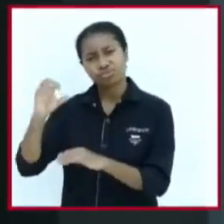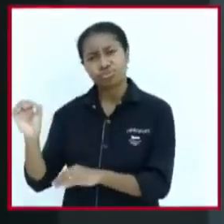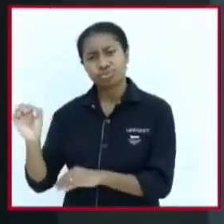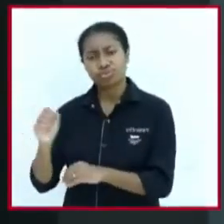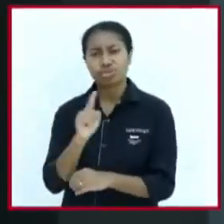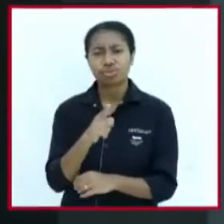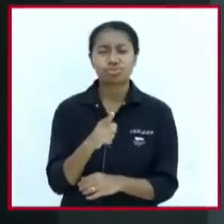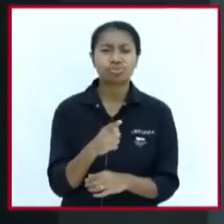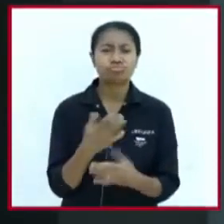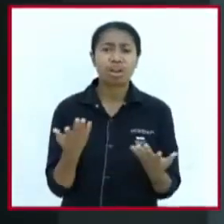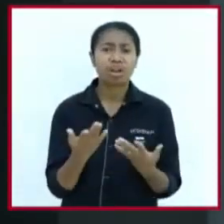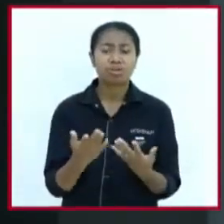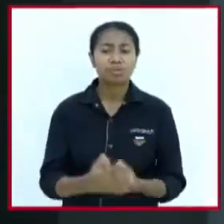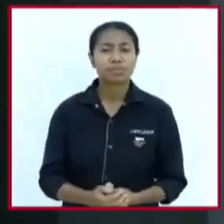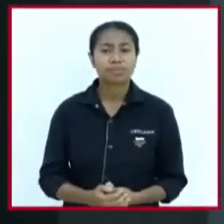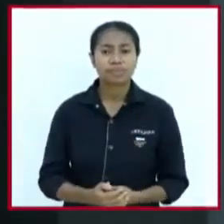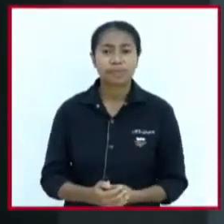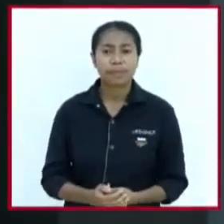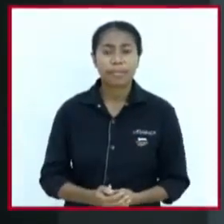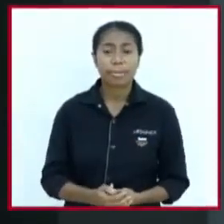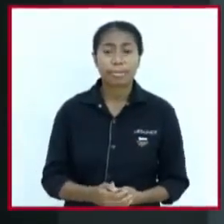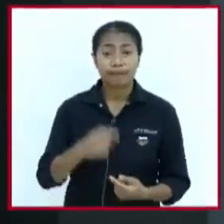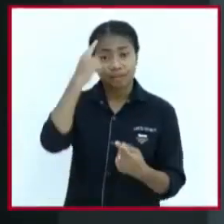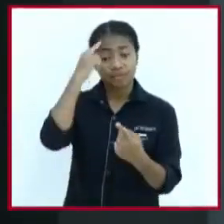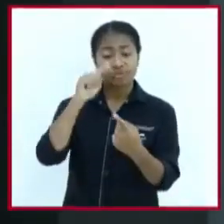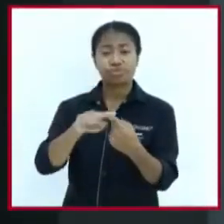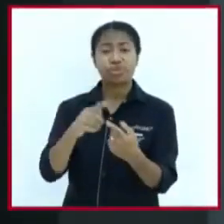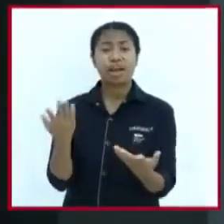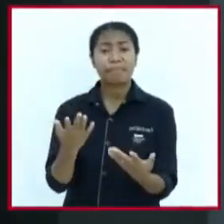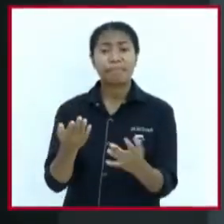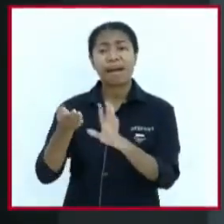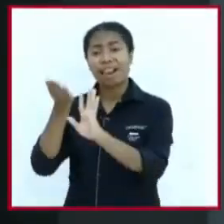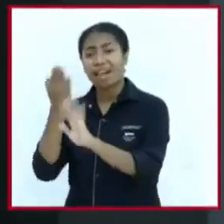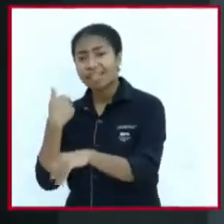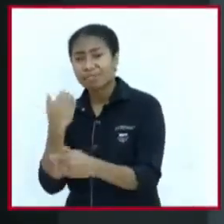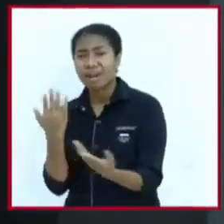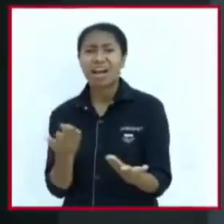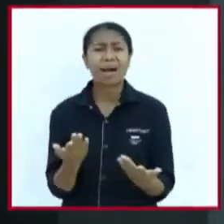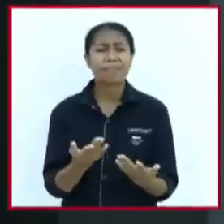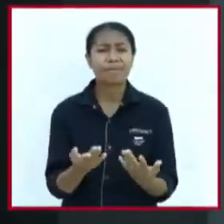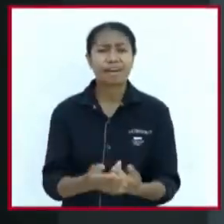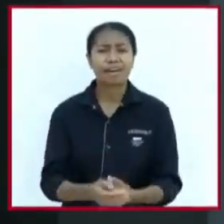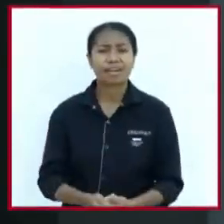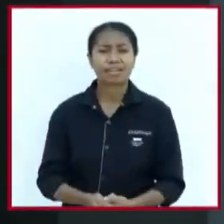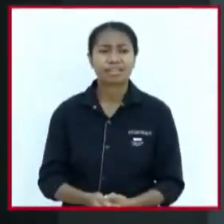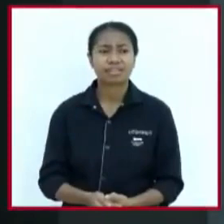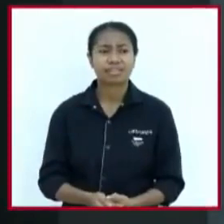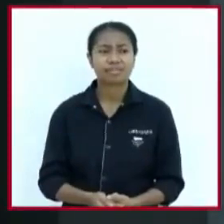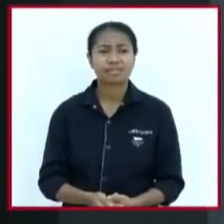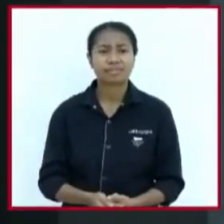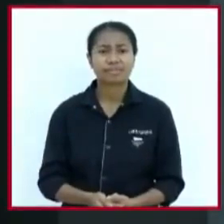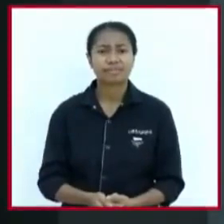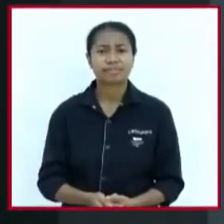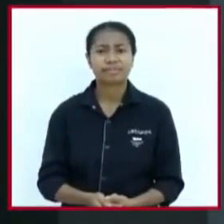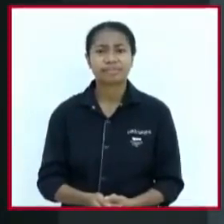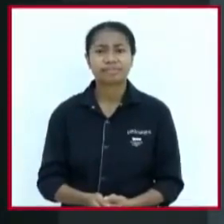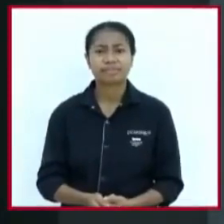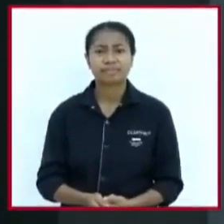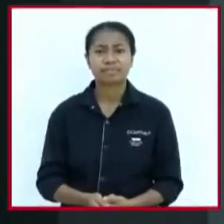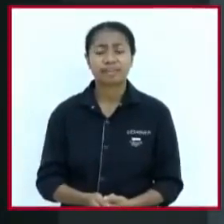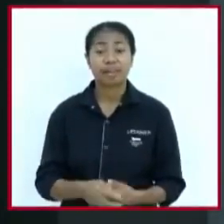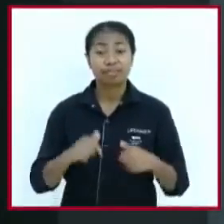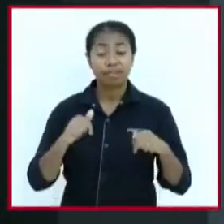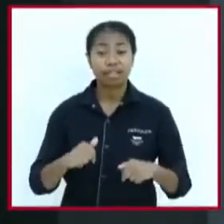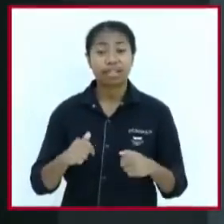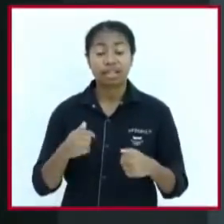lalu saudara tujuannya apa atau latar belakangnya apa begini saudara